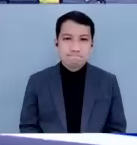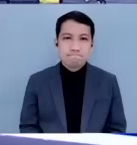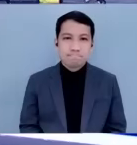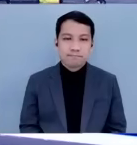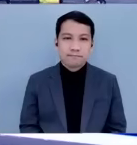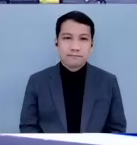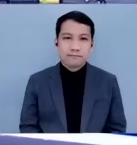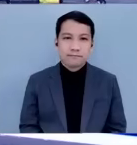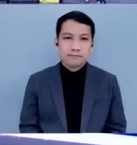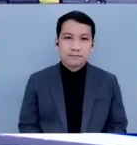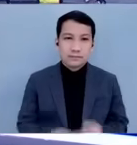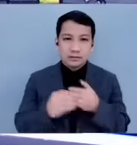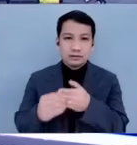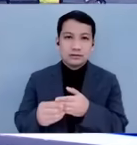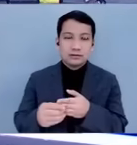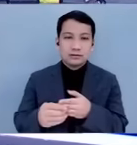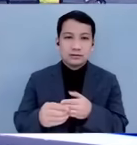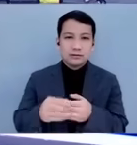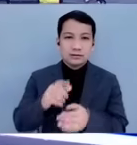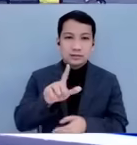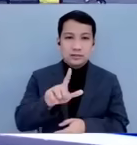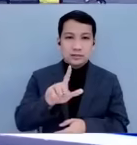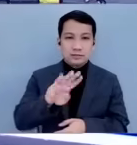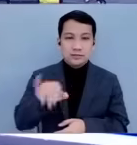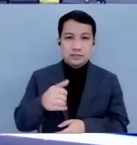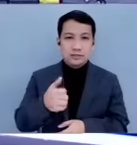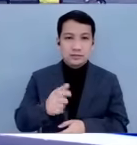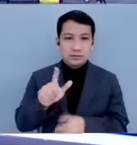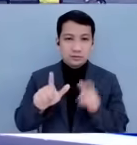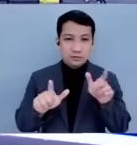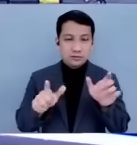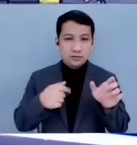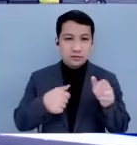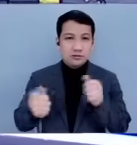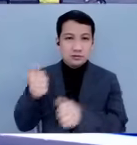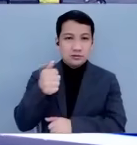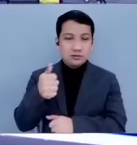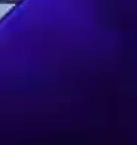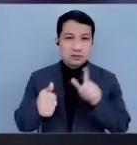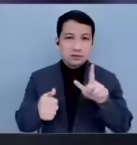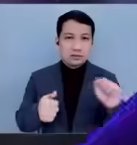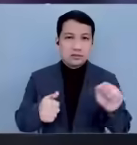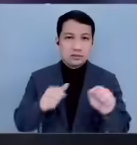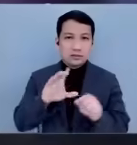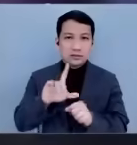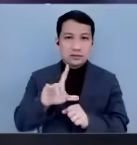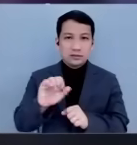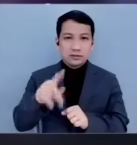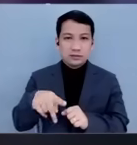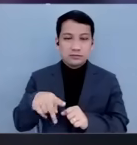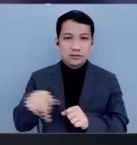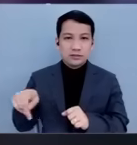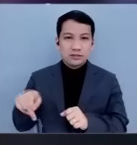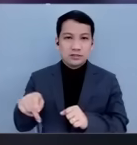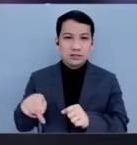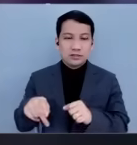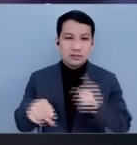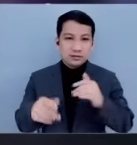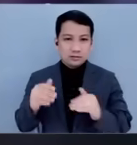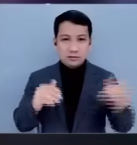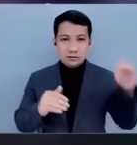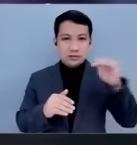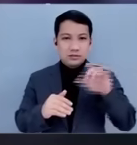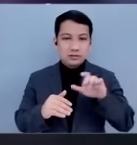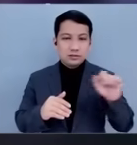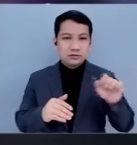Una ni LeBron James ang comeback win ng Los Angeles Lakers laban sa LA Clippers. Sa fourth quarter, lamang pa ang Clippers ng